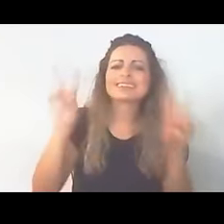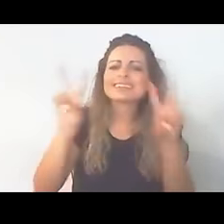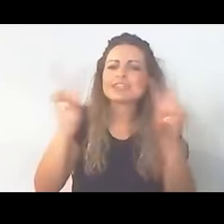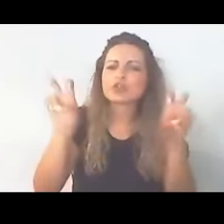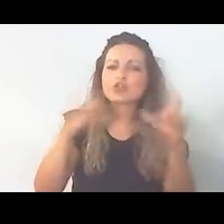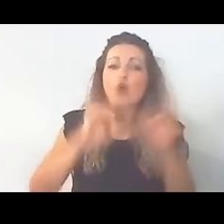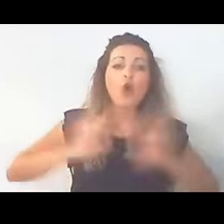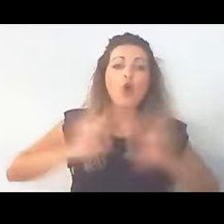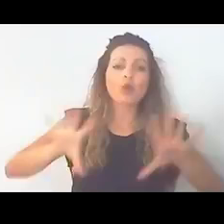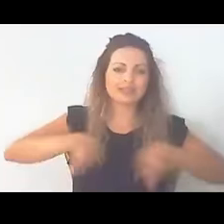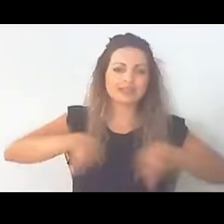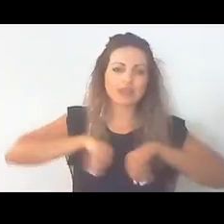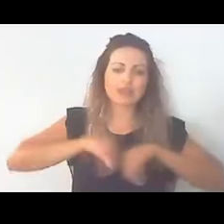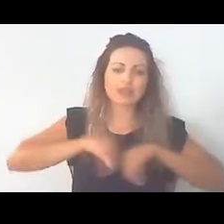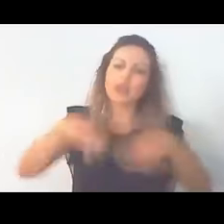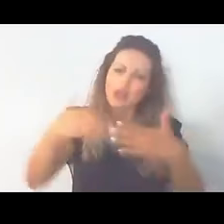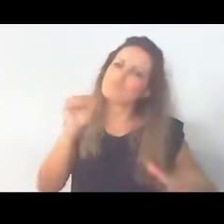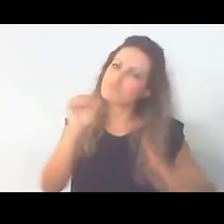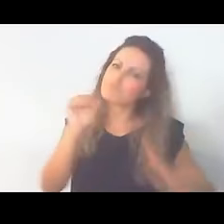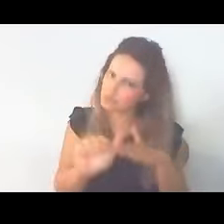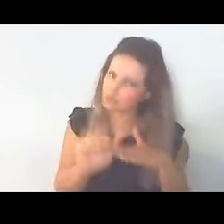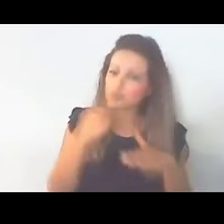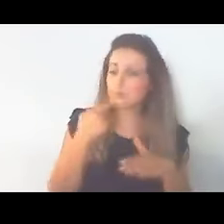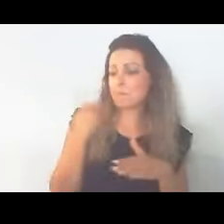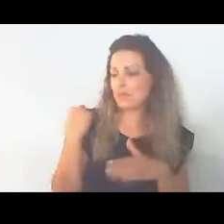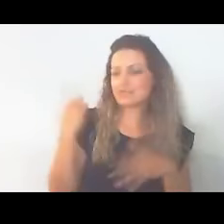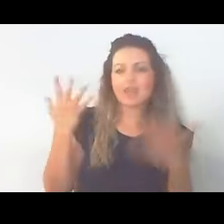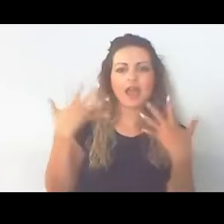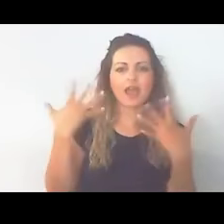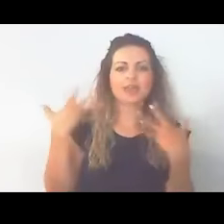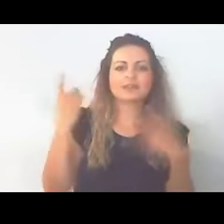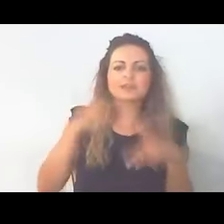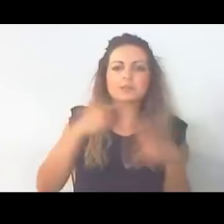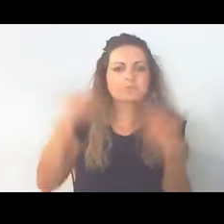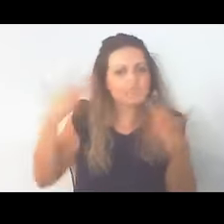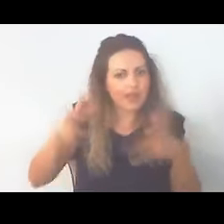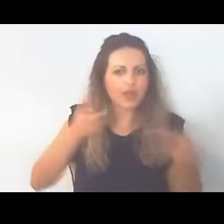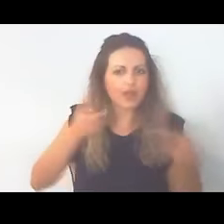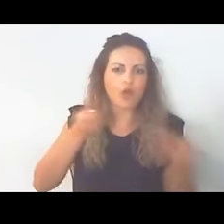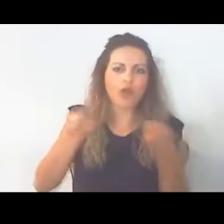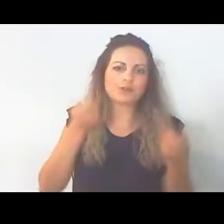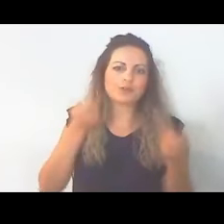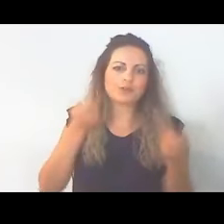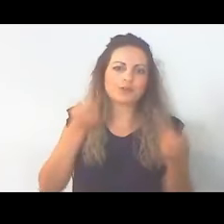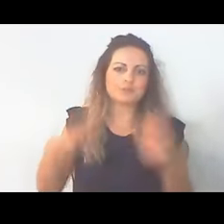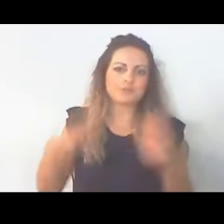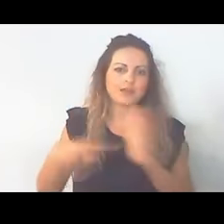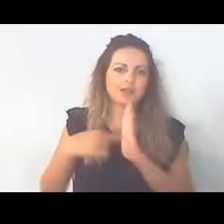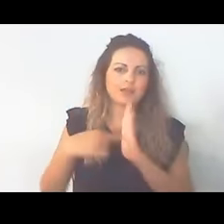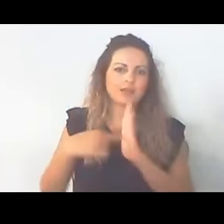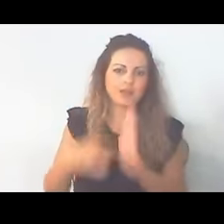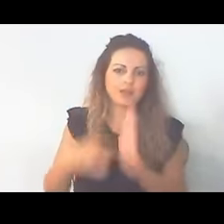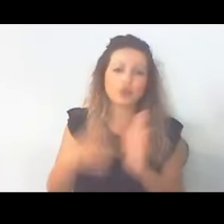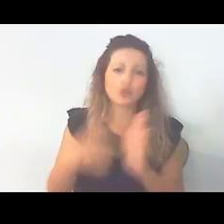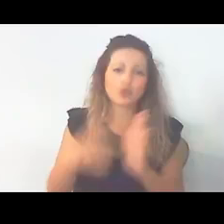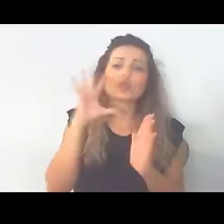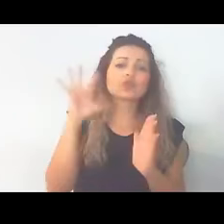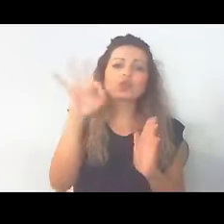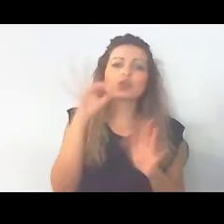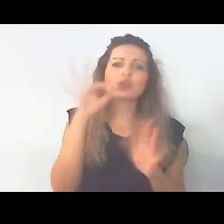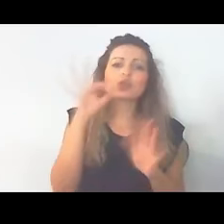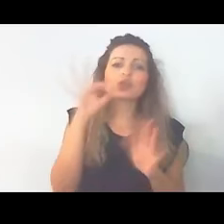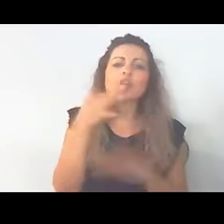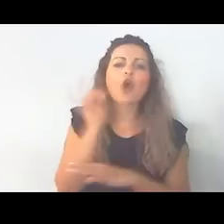Άνοιξη, με στόχο να αλλάξει το νομοθετικό πλαίσιο του βιασμού, ώστε αυτός να ορίζεται με βάση την απουσία της συνένεσης.